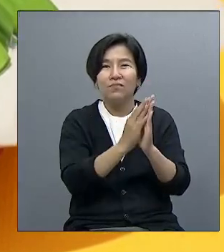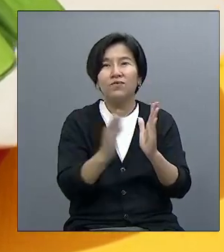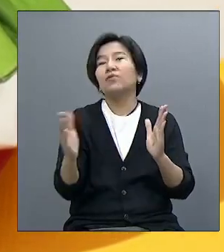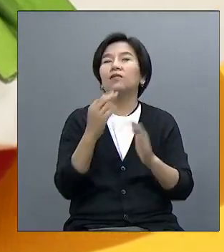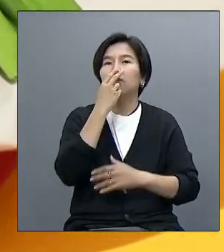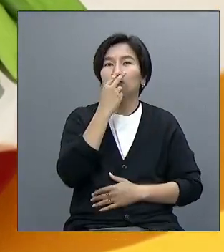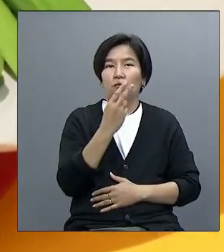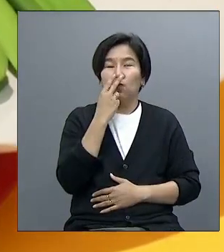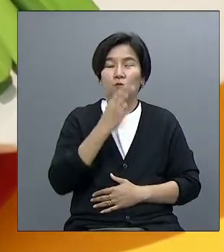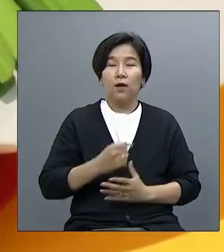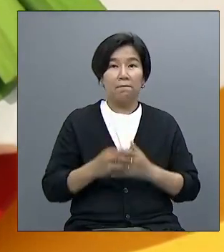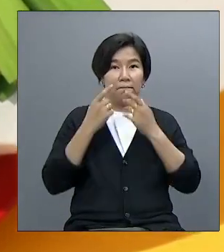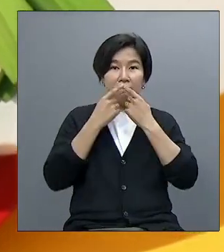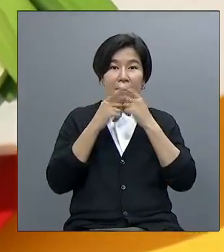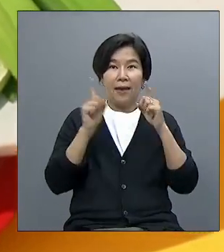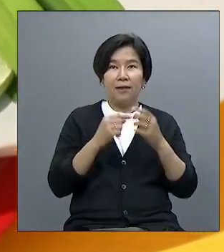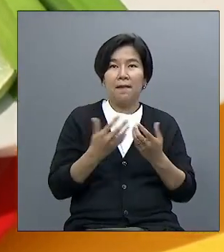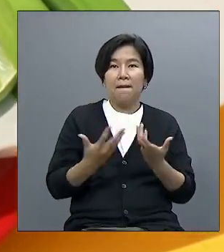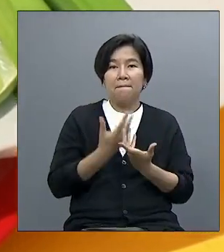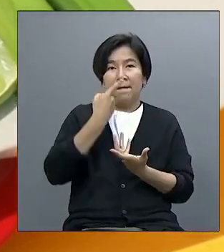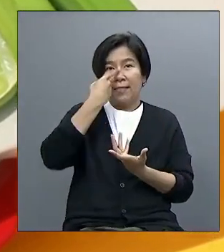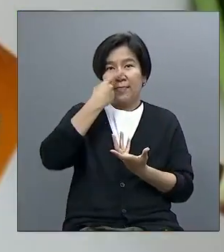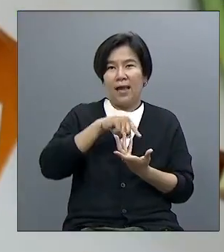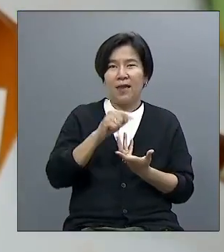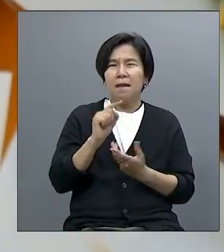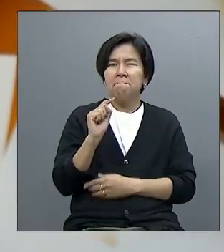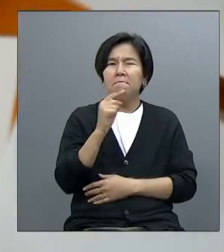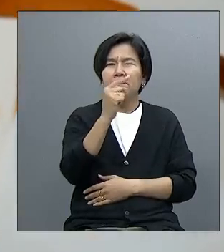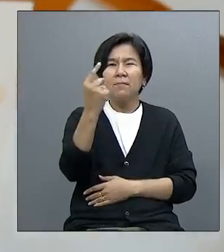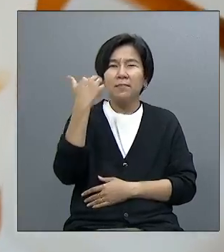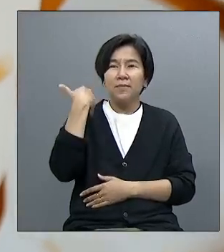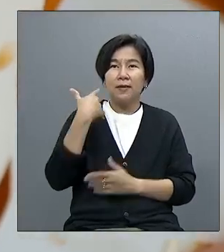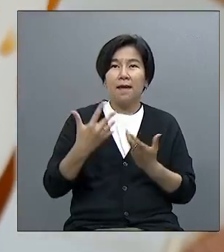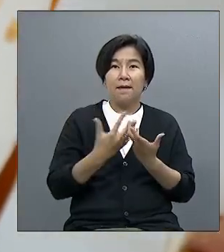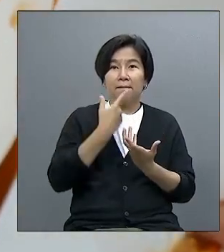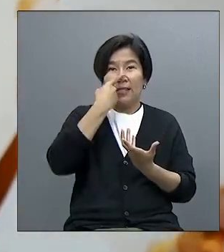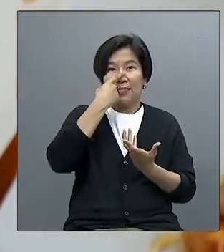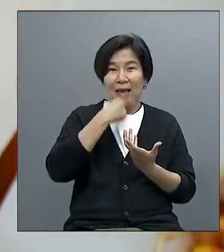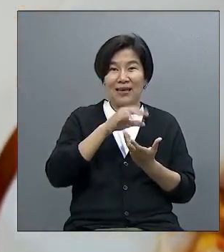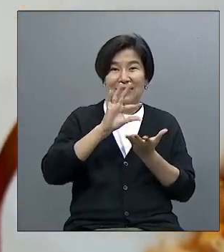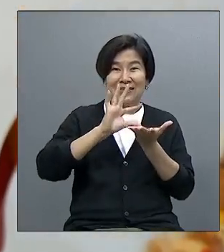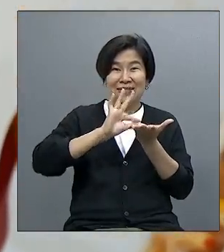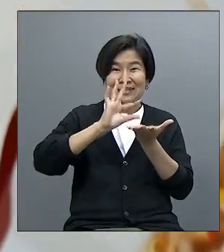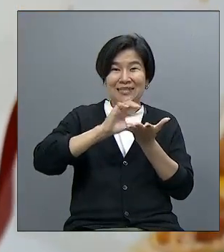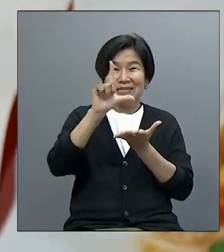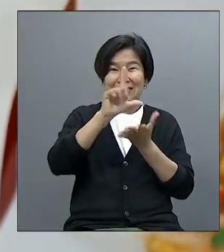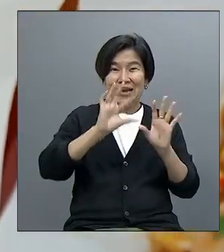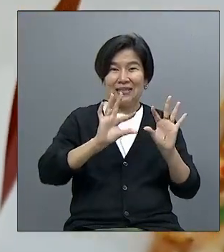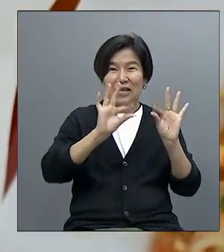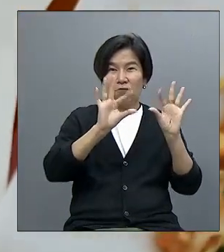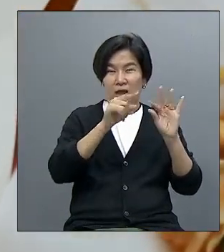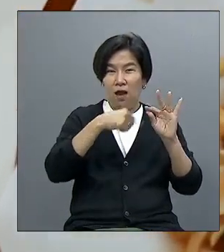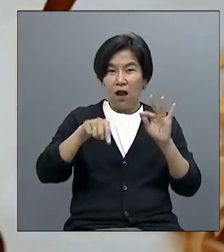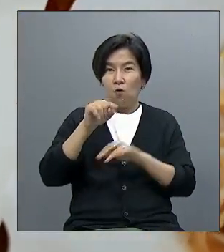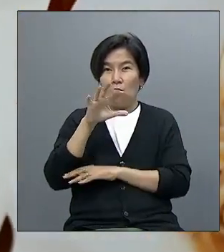านแปลกตาไม่เหมือนใครเป็นผัดไทยแบบฟิวชั่นคุณผู้ชมคะมีผัดไทยชีสผัดไทยทะเลผัดไทยกุ้งสดผัดไท